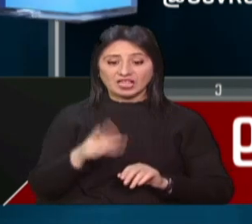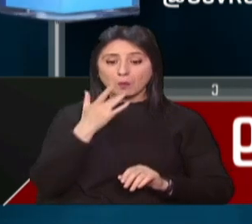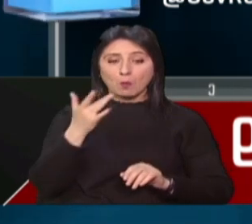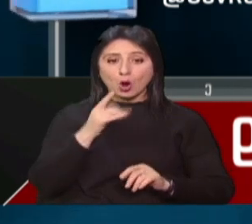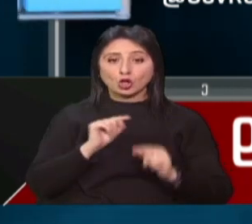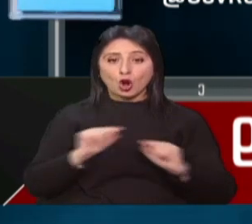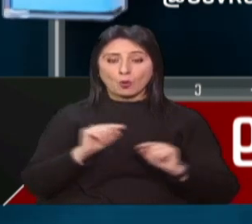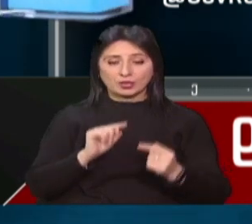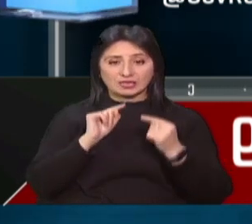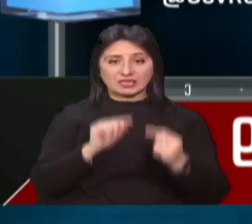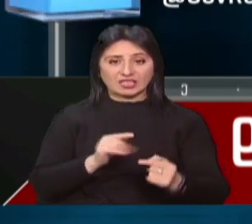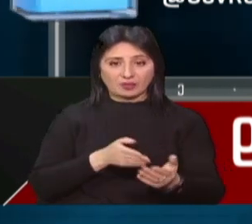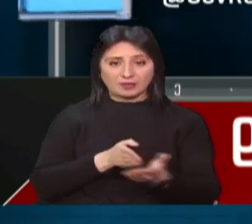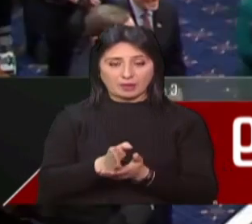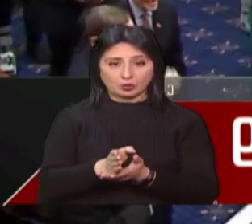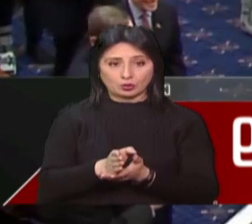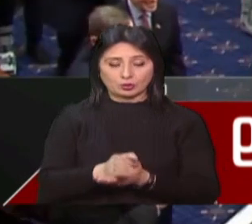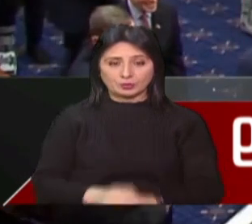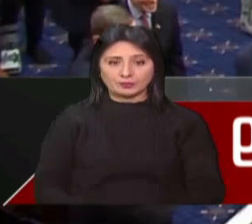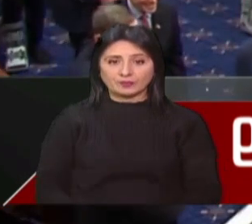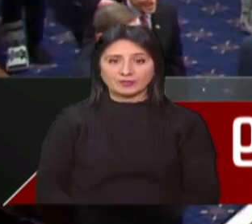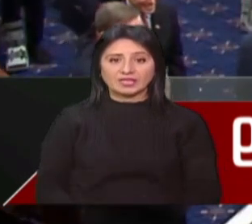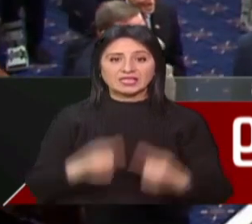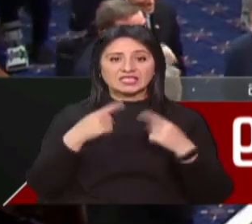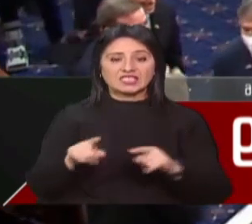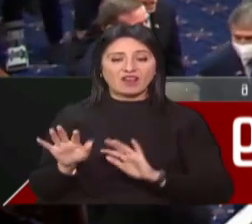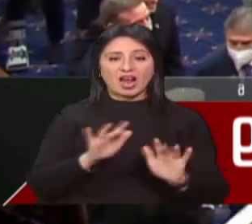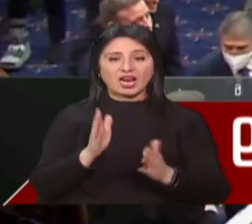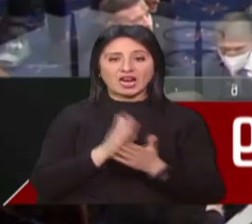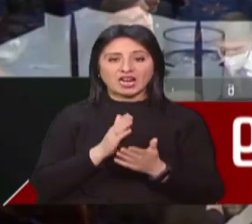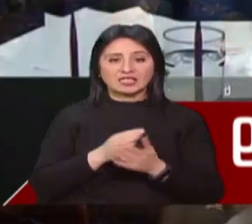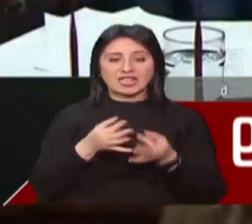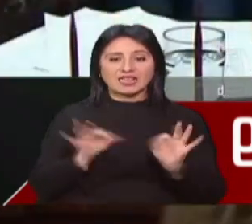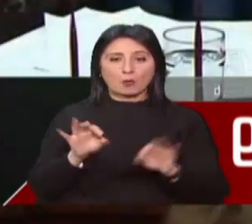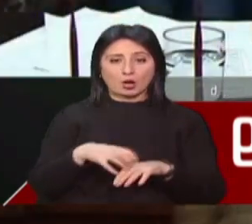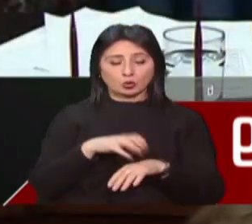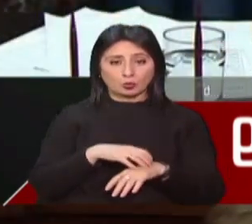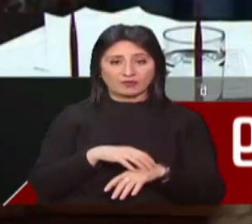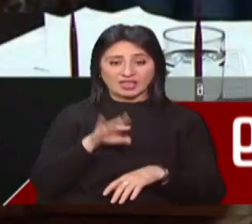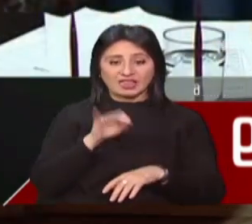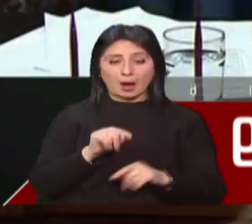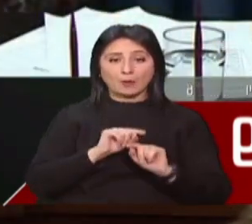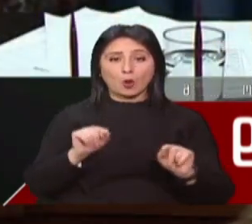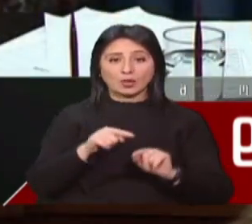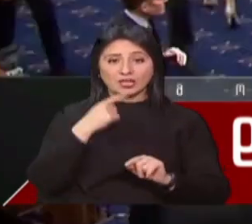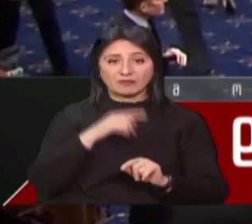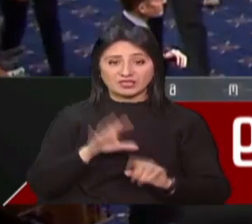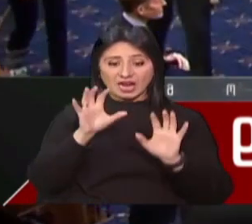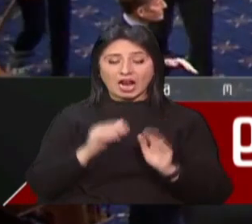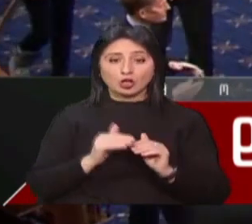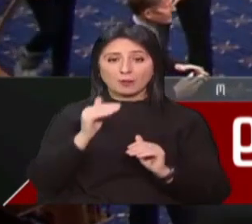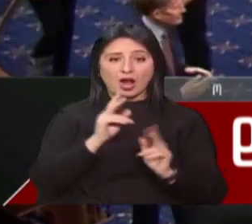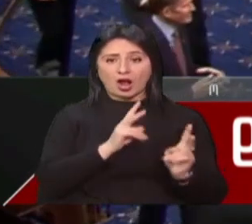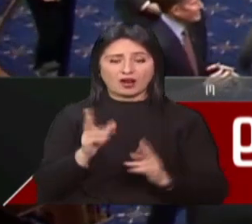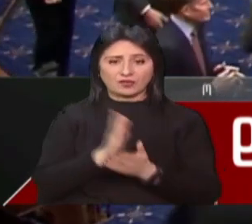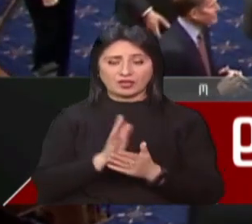პოლიტიკურ ოპონენტის წინააღმდეგ მიმართოს. საპირისპირო რეაქციები ჰქონდათ დემოკრატებს. ტრამპის ოპონენტები ამბობენ, რომ კანონზე მაღლა